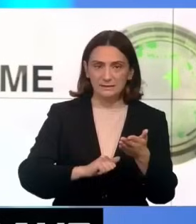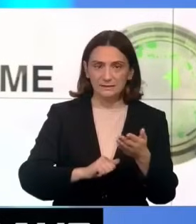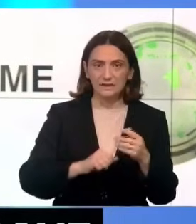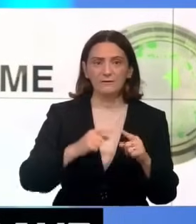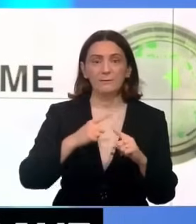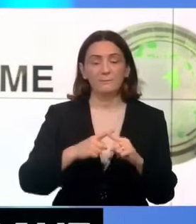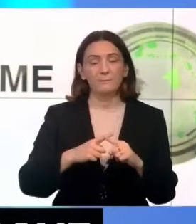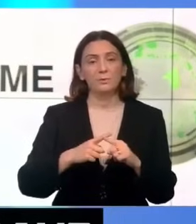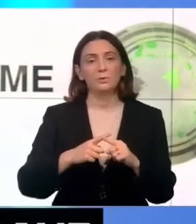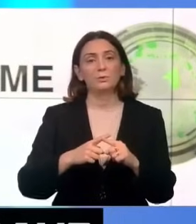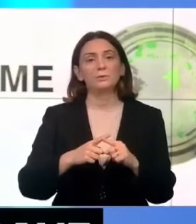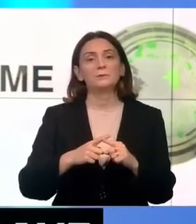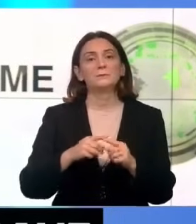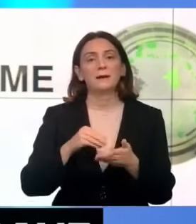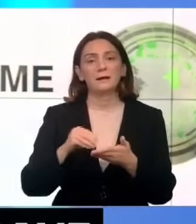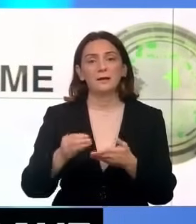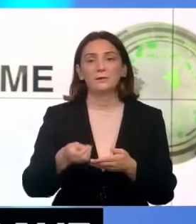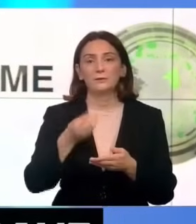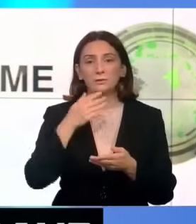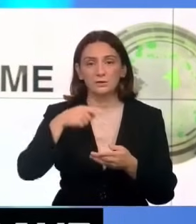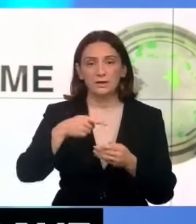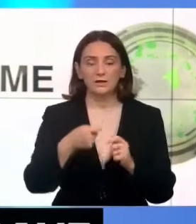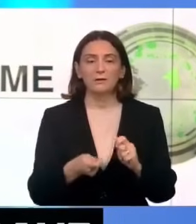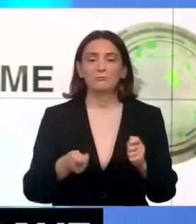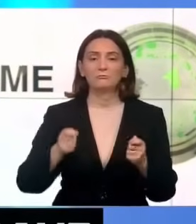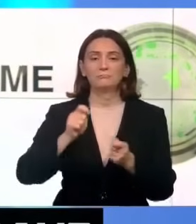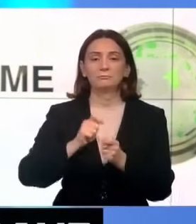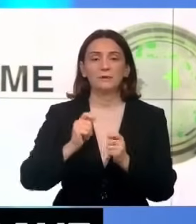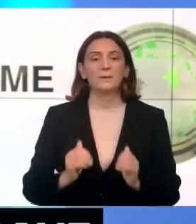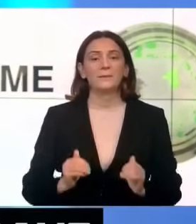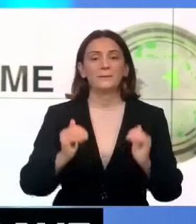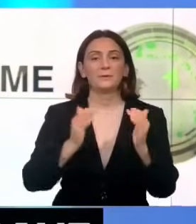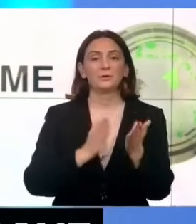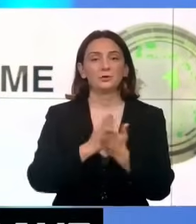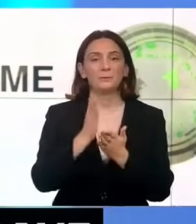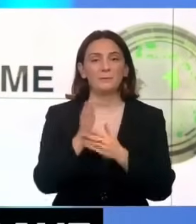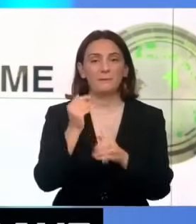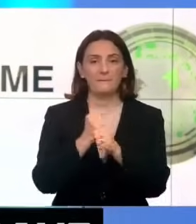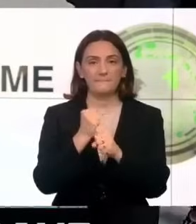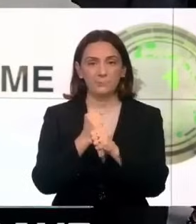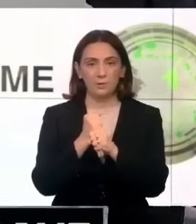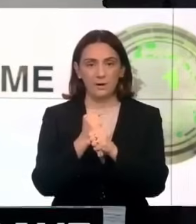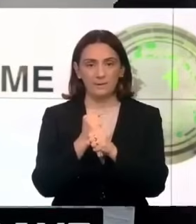në Bashkinë e Tiranës është pajisur me certifikatën ISO 9001.